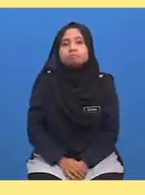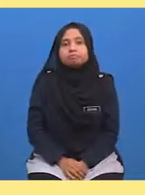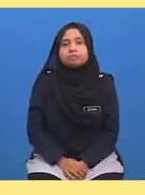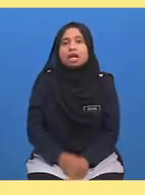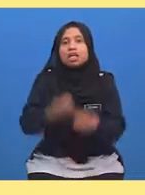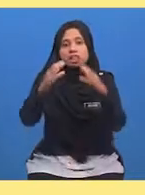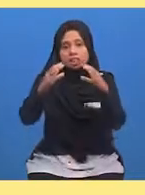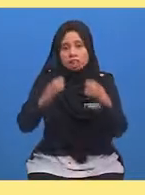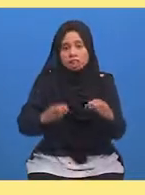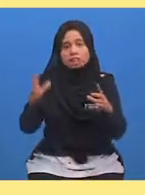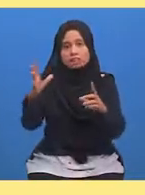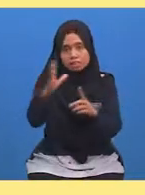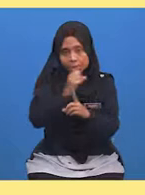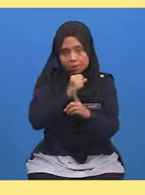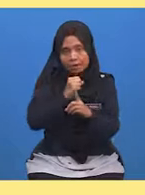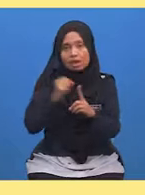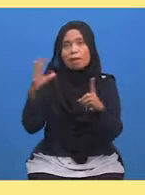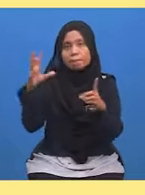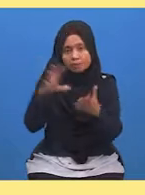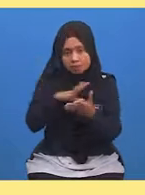cara mencapai matlamat,